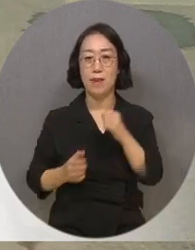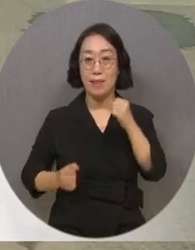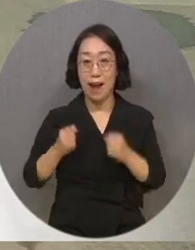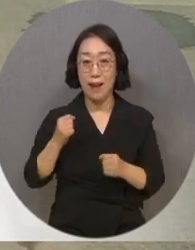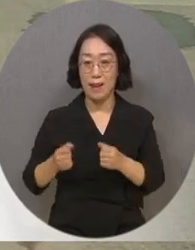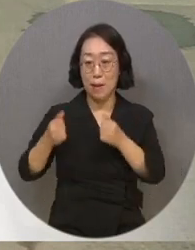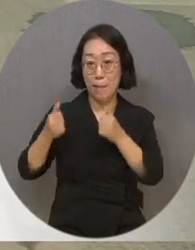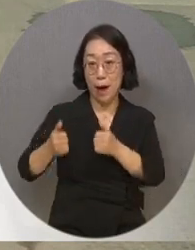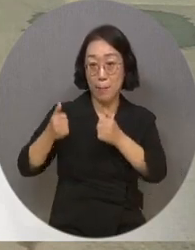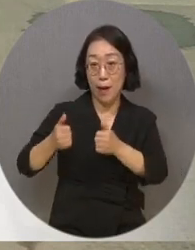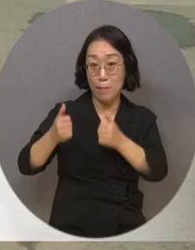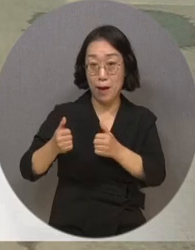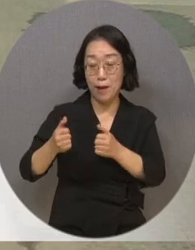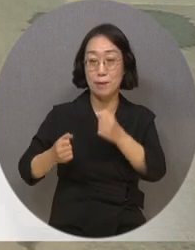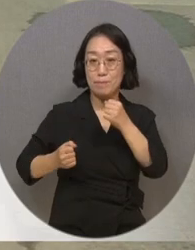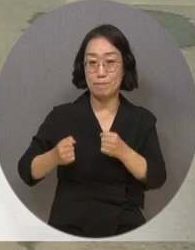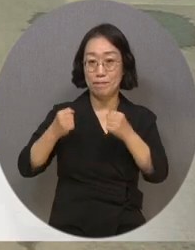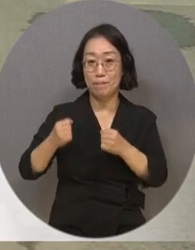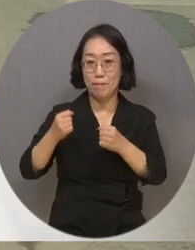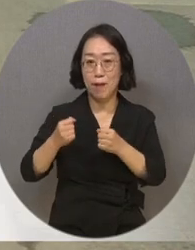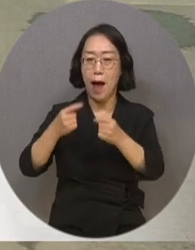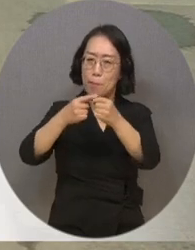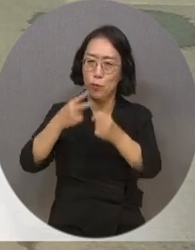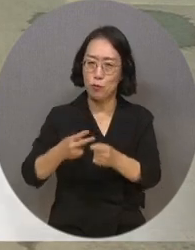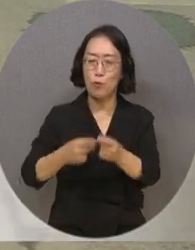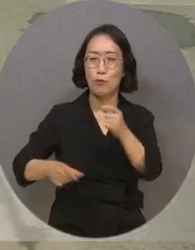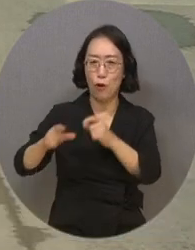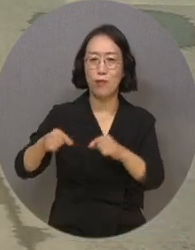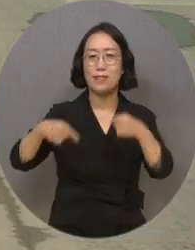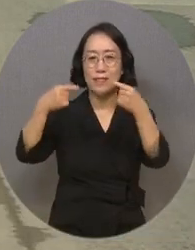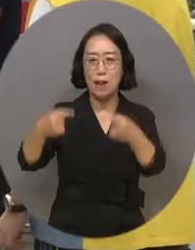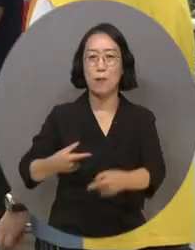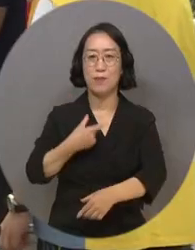있는 가이드러너를 만나가지고 좀 한두 번 정도 같이 뛰면 더 좋지 않을까.